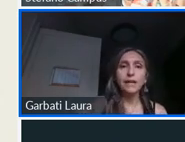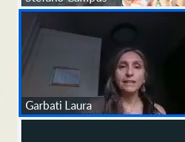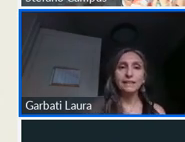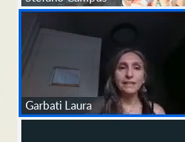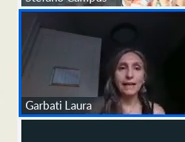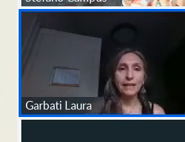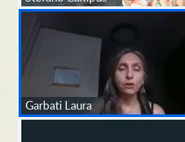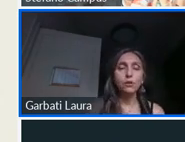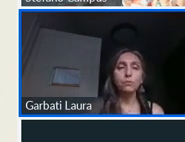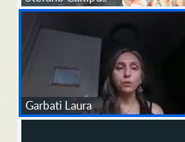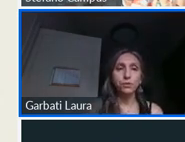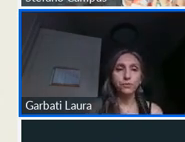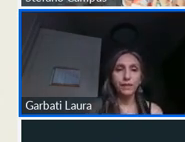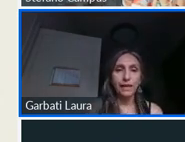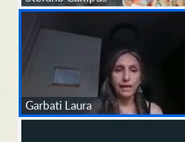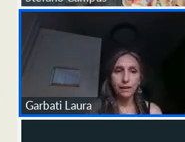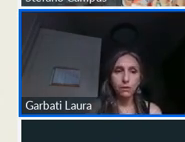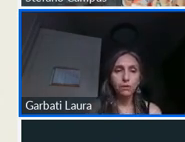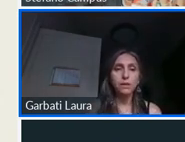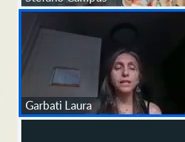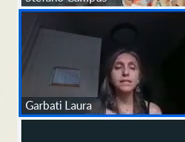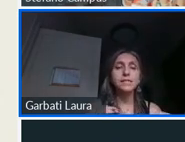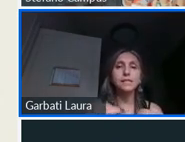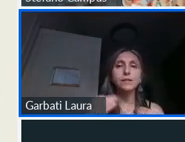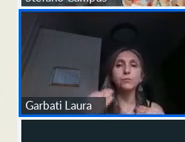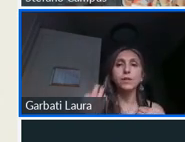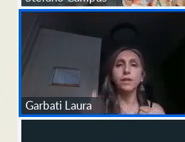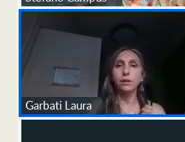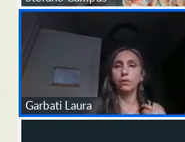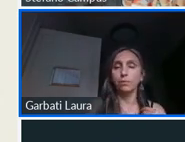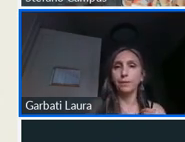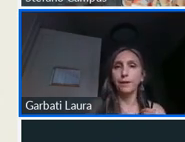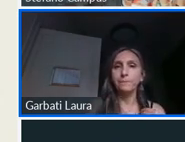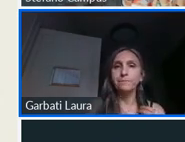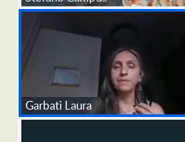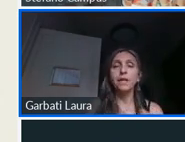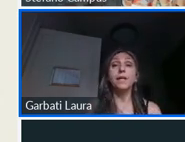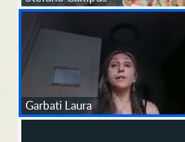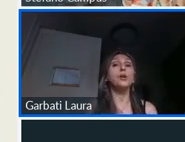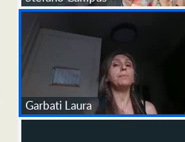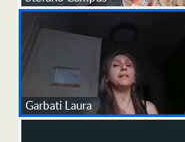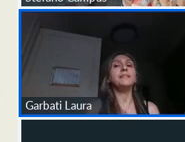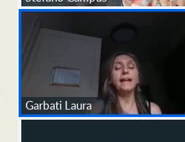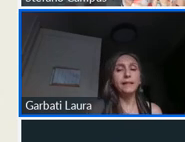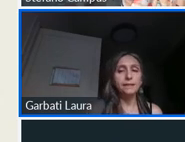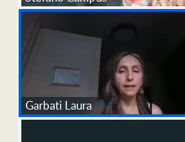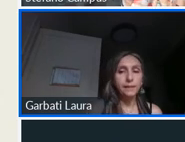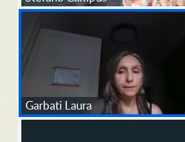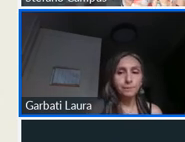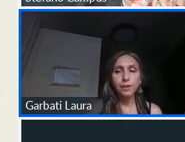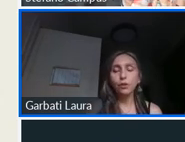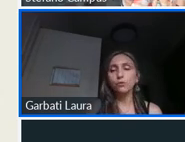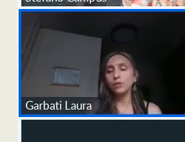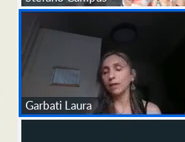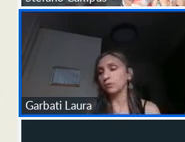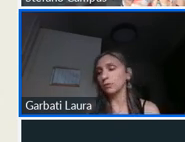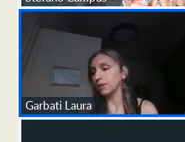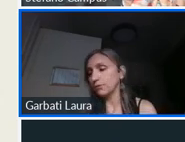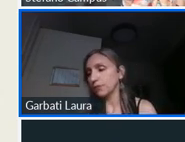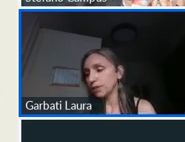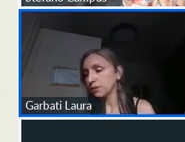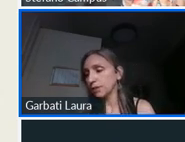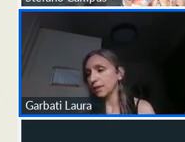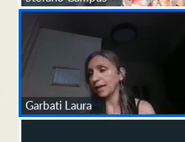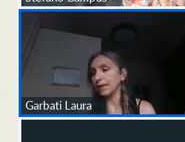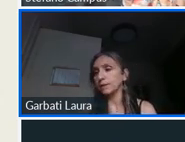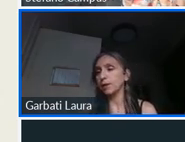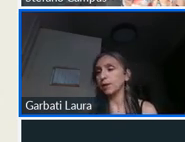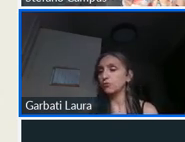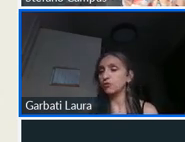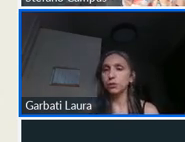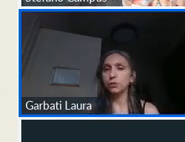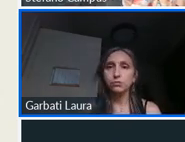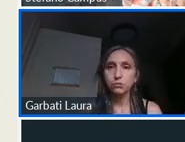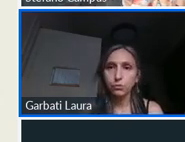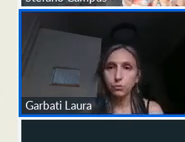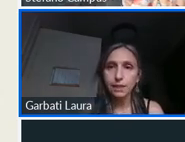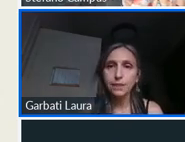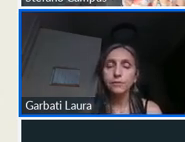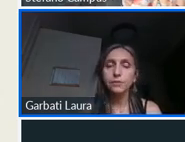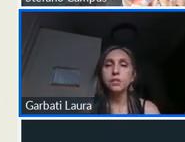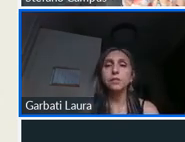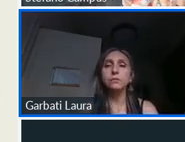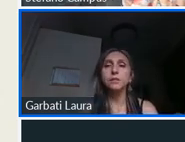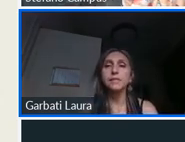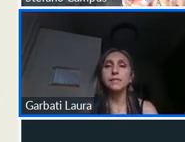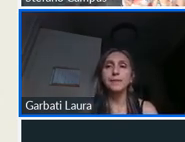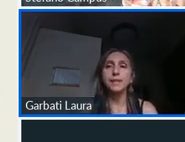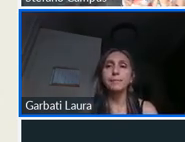studiarlo, adattarlo, modificarlo, ridistribuire copie. Gli open data e ho usato la definizione del CAD, ma i concetti sono